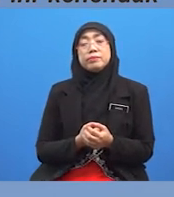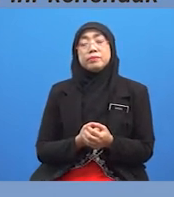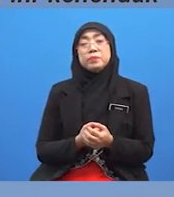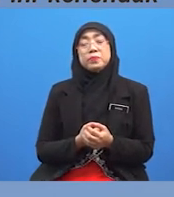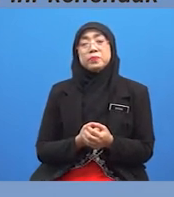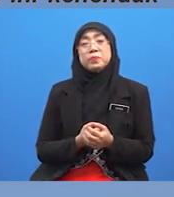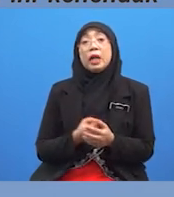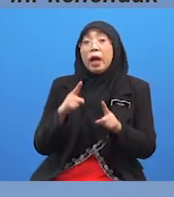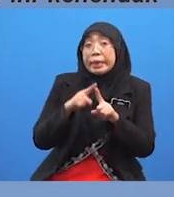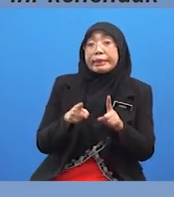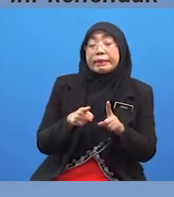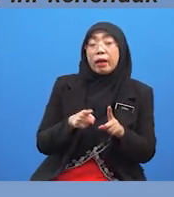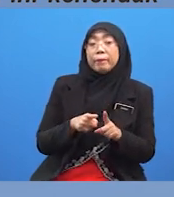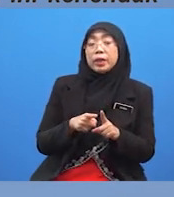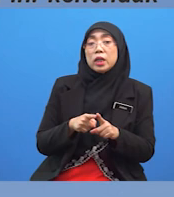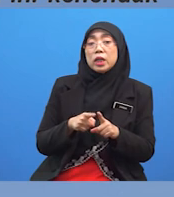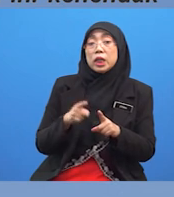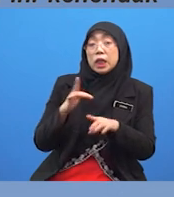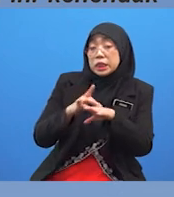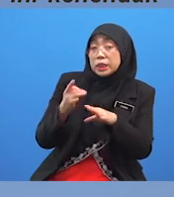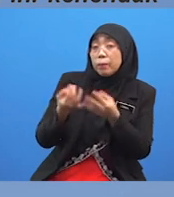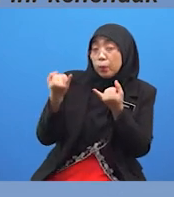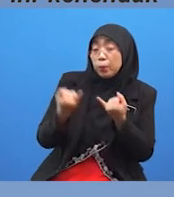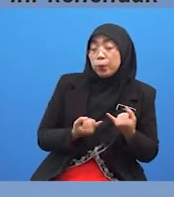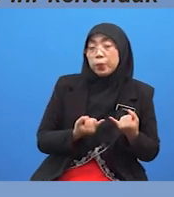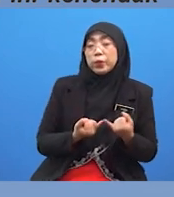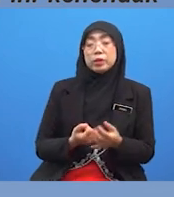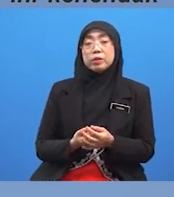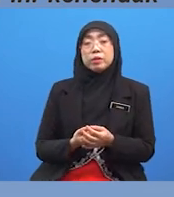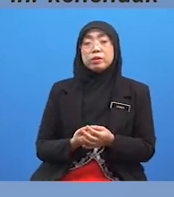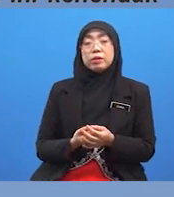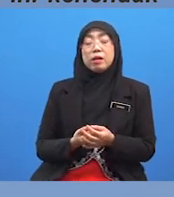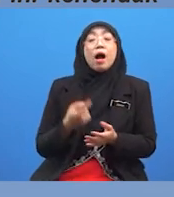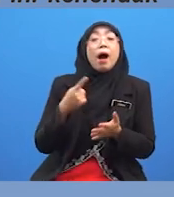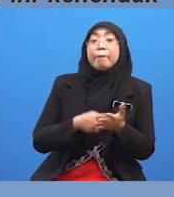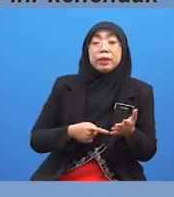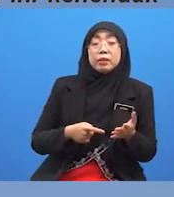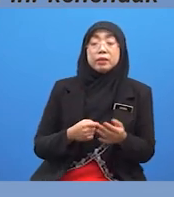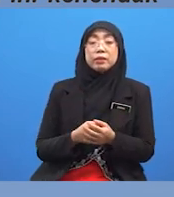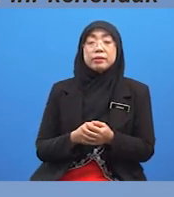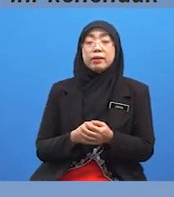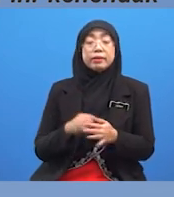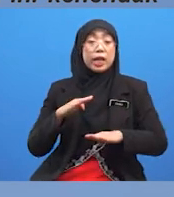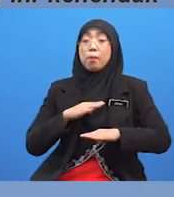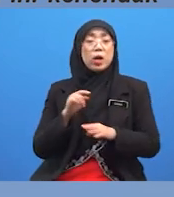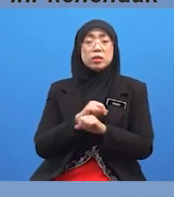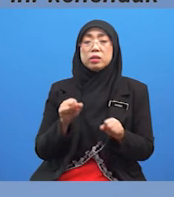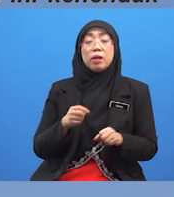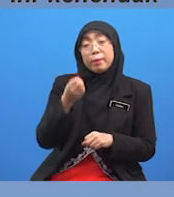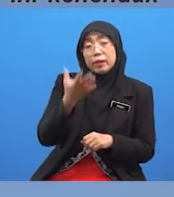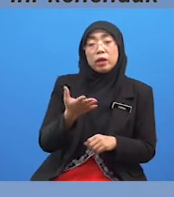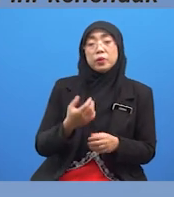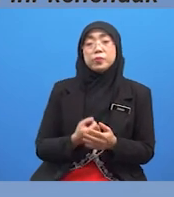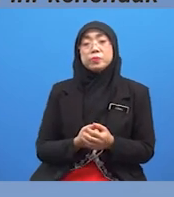menjemput orang kampung ke balai raya untuk menyatakan sikapnya yang tidak berdendam dan tidak